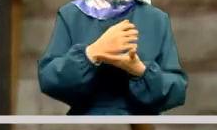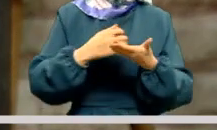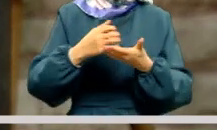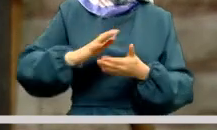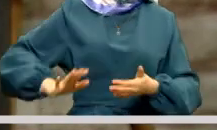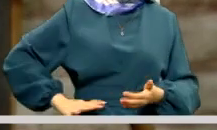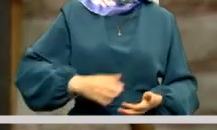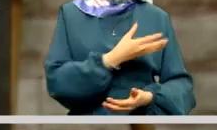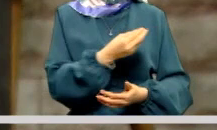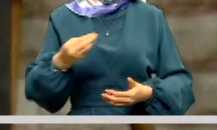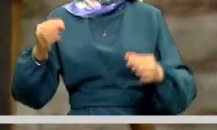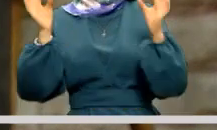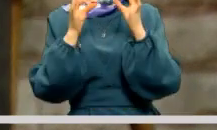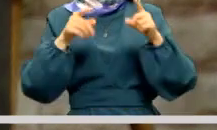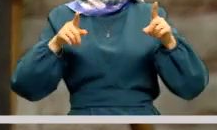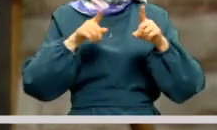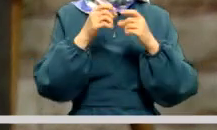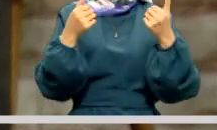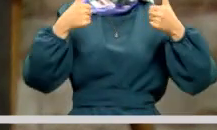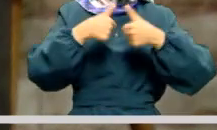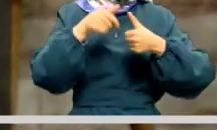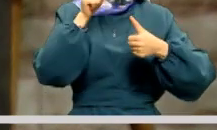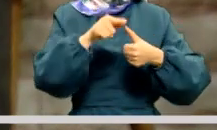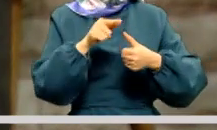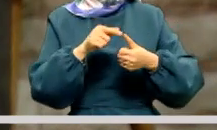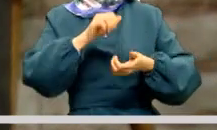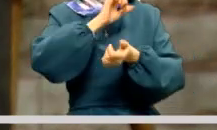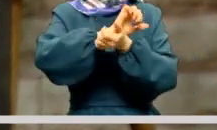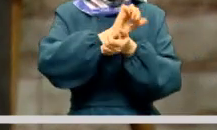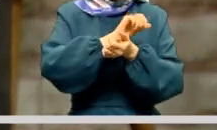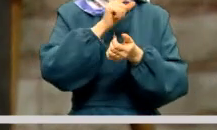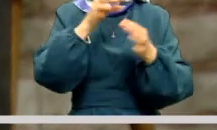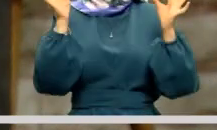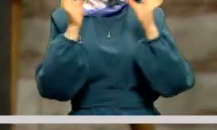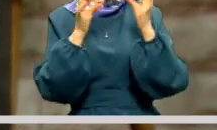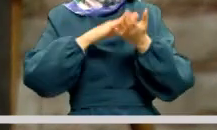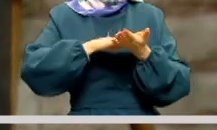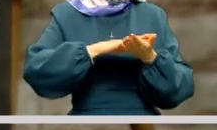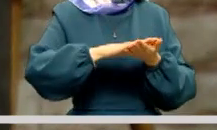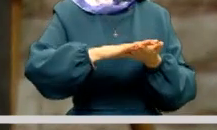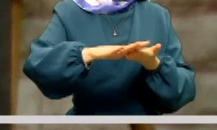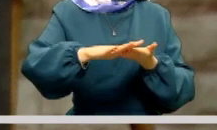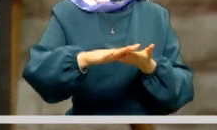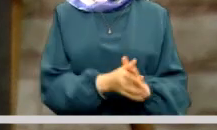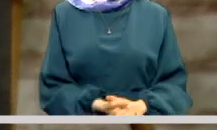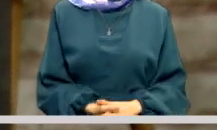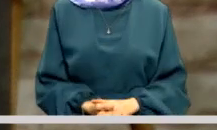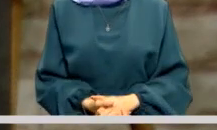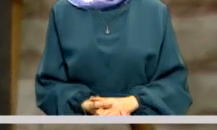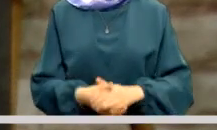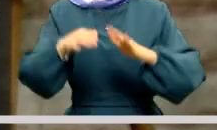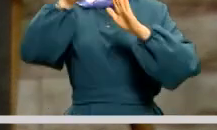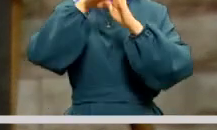ilişkilerimizi eşimizle ailelerimizle ailelerimizle ilişkilerimizi düzenleyen Aslında ilkeler